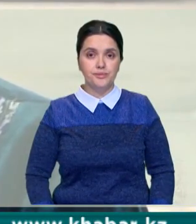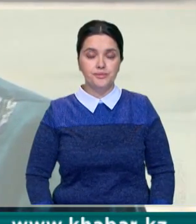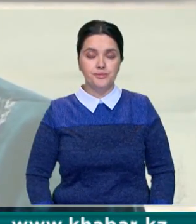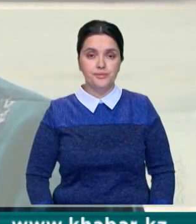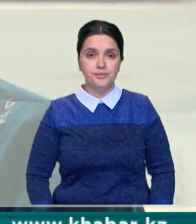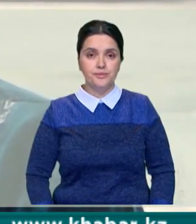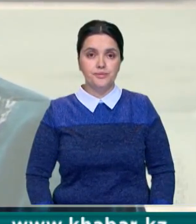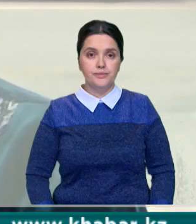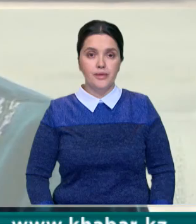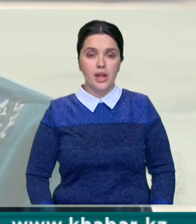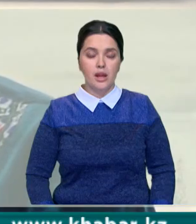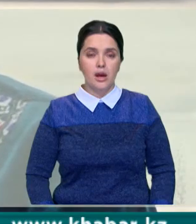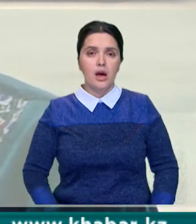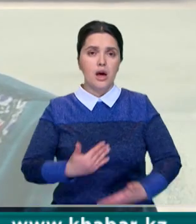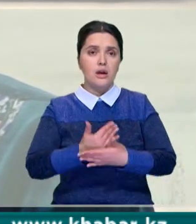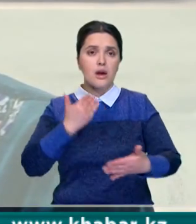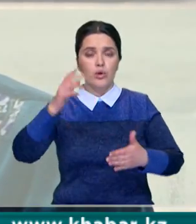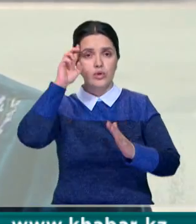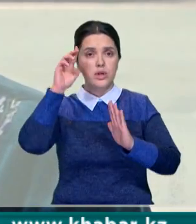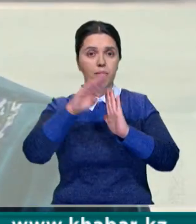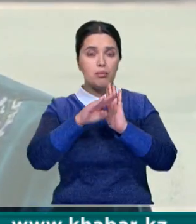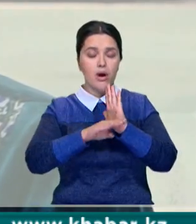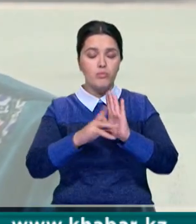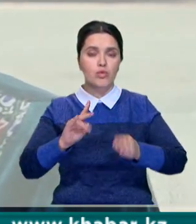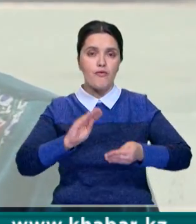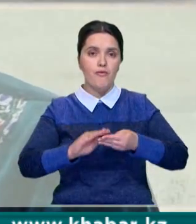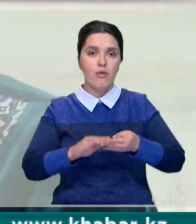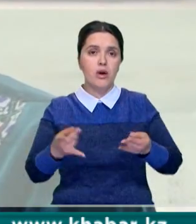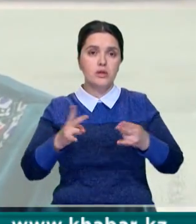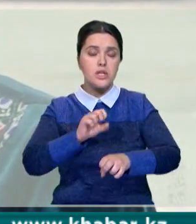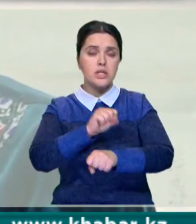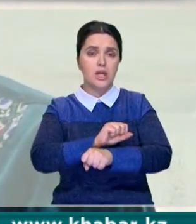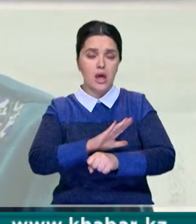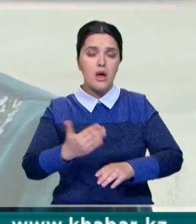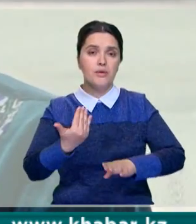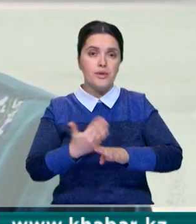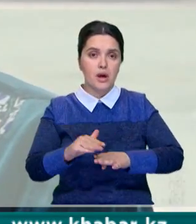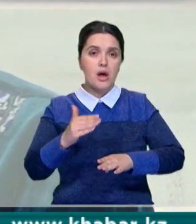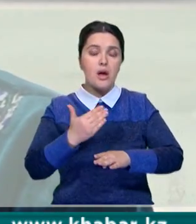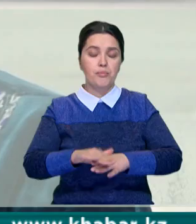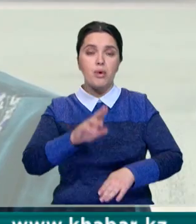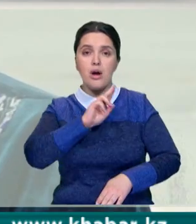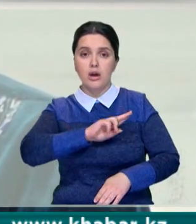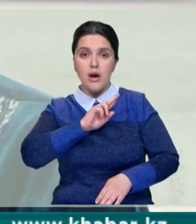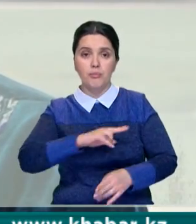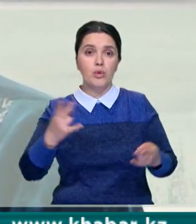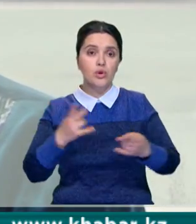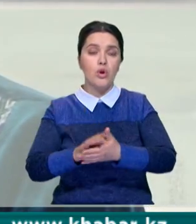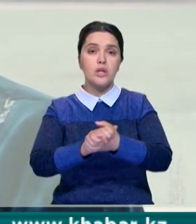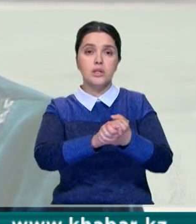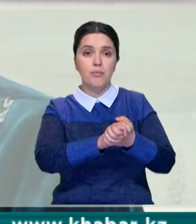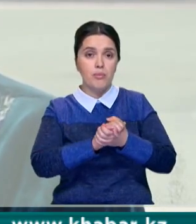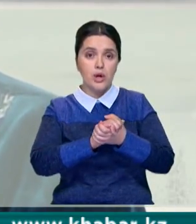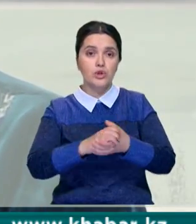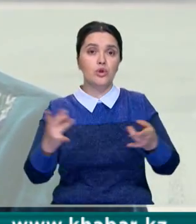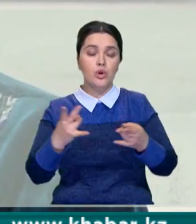Все заявленные ранее госпрограммы не должны останавливаться. Мы понимаем, эта работа – движение поступательное. Шаг за шагом. В сплоченности и